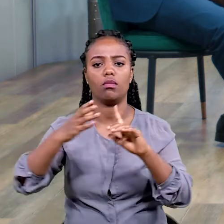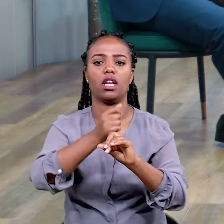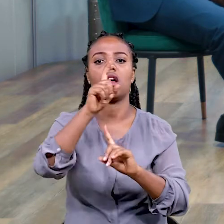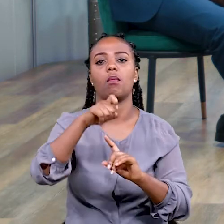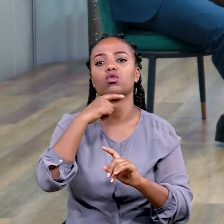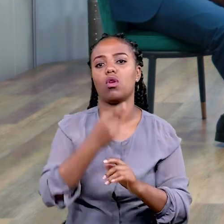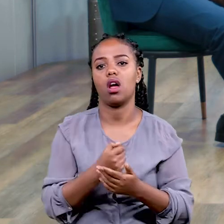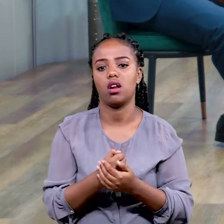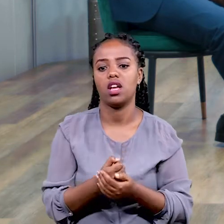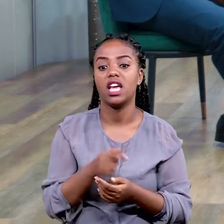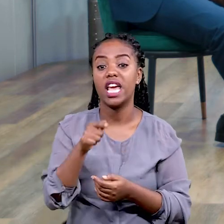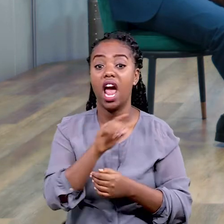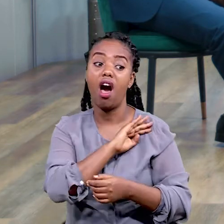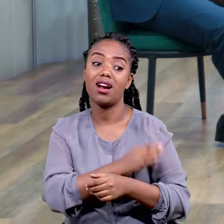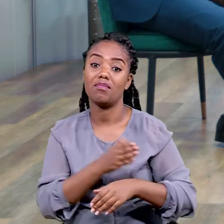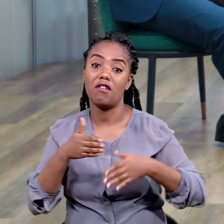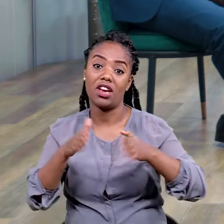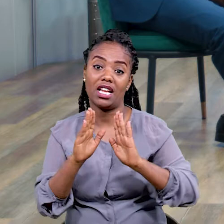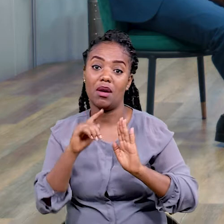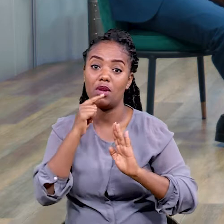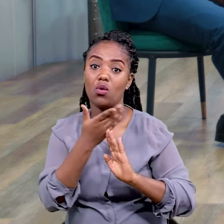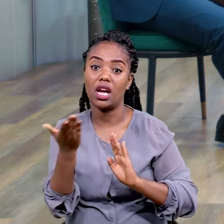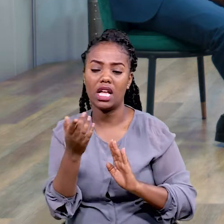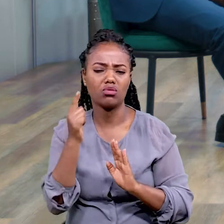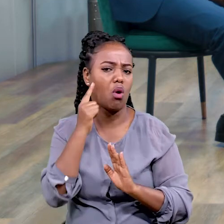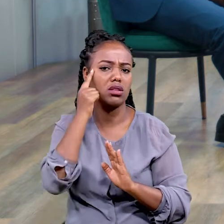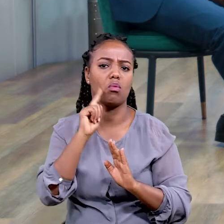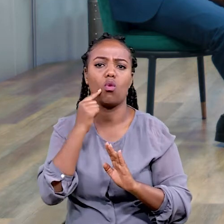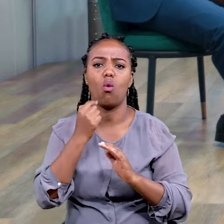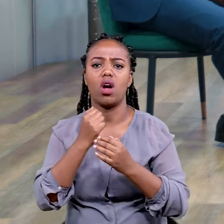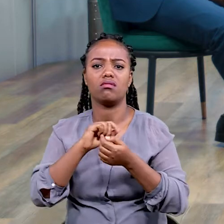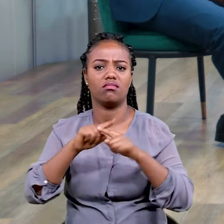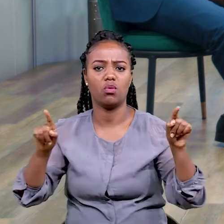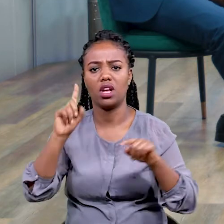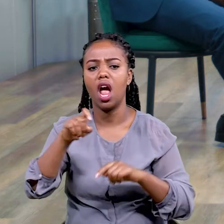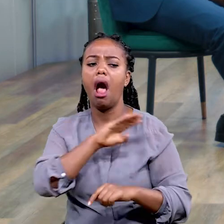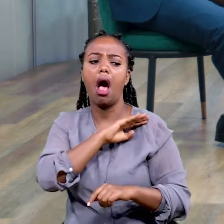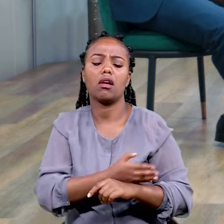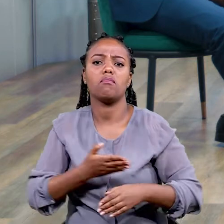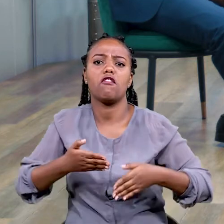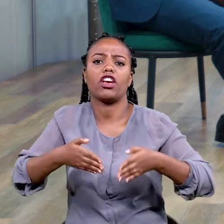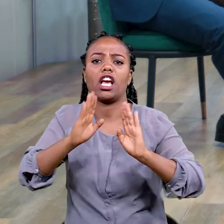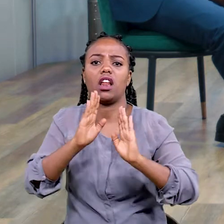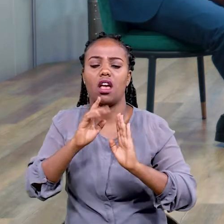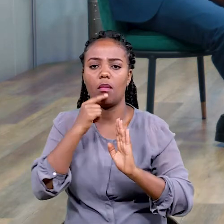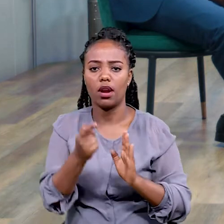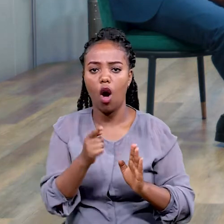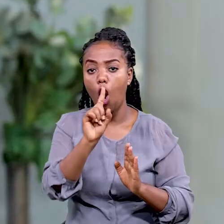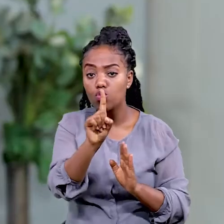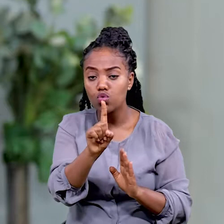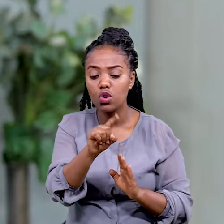አለባቸው ይላል። እኔ ይሄ አቅም በፈቀደ የሚለው ነገር ጽንሰ ሀሳቡ ራሱ ሊቀየር ይገባል። አቅም ባልፈቀደ ይሄ አንዱ